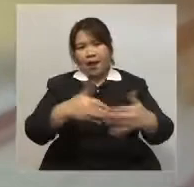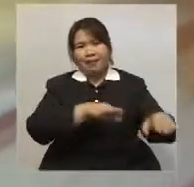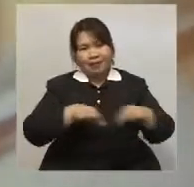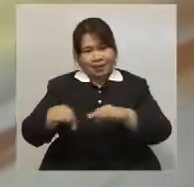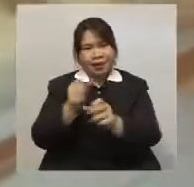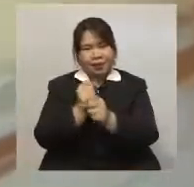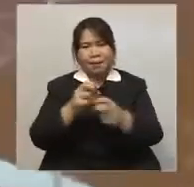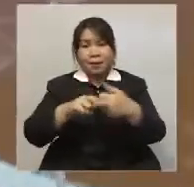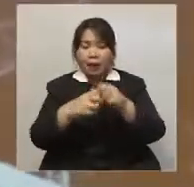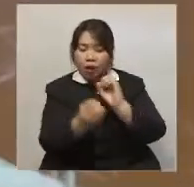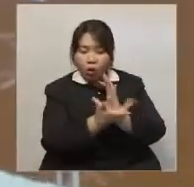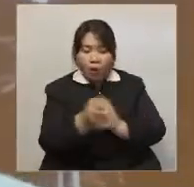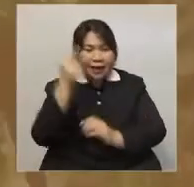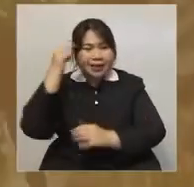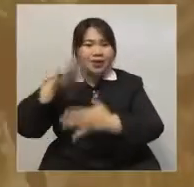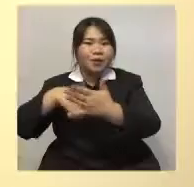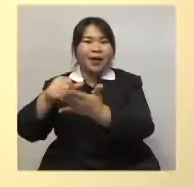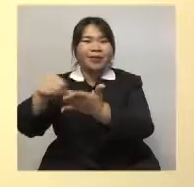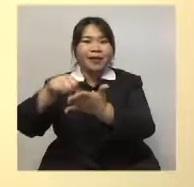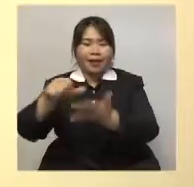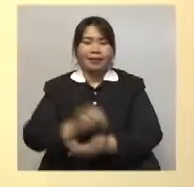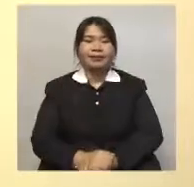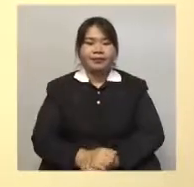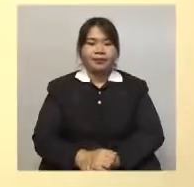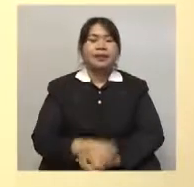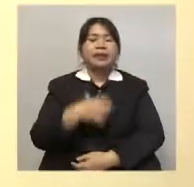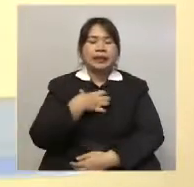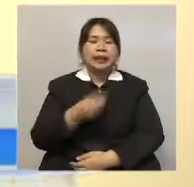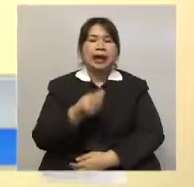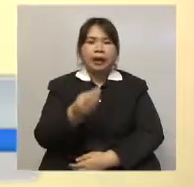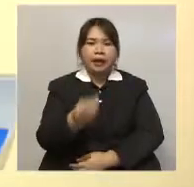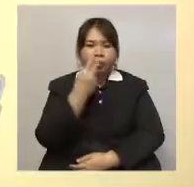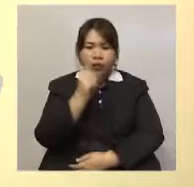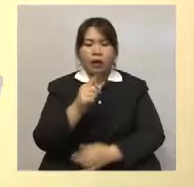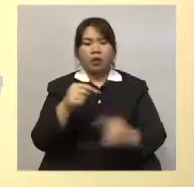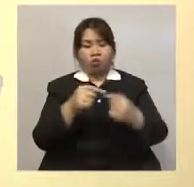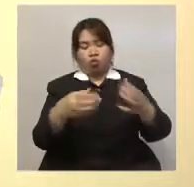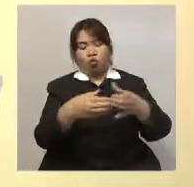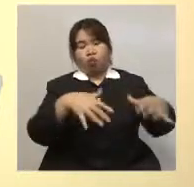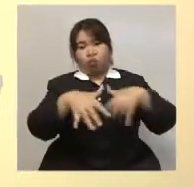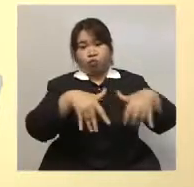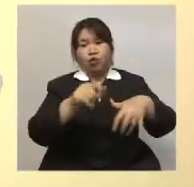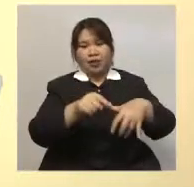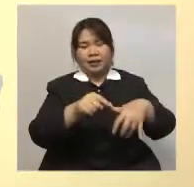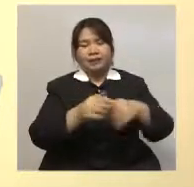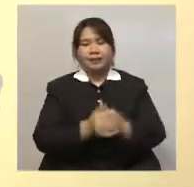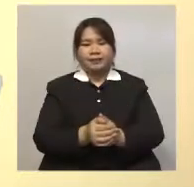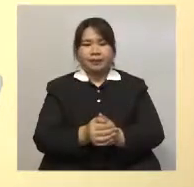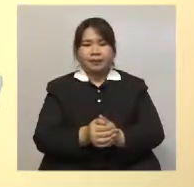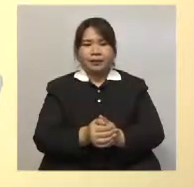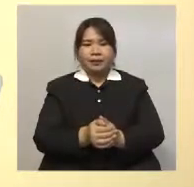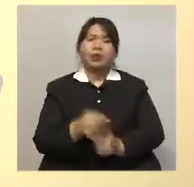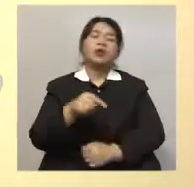องรับผลกระทบที่จะเกิดขึ้น อยากจะให้ดูส่วนที่เป็นชุมชนนี่นะอยากให้ทางการรถไฟเ